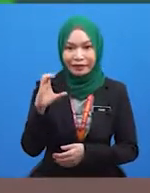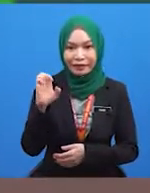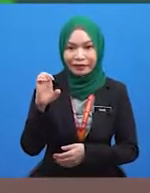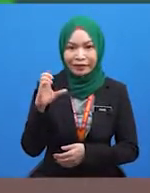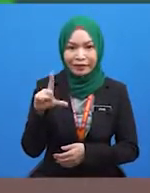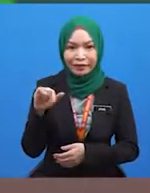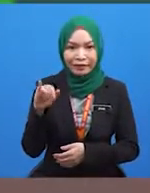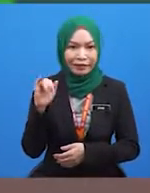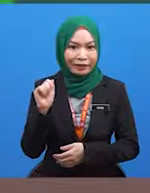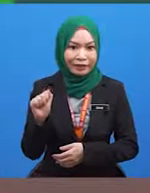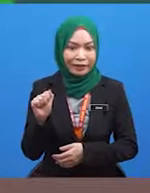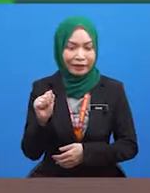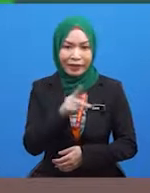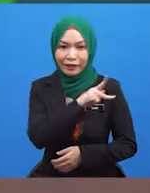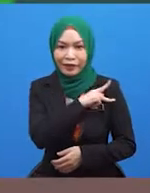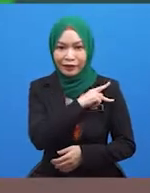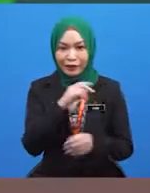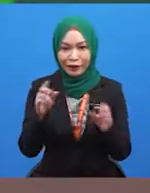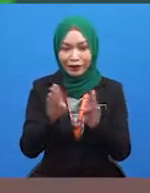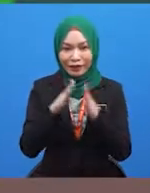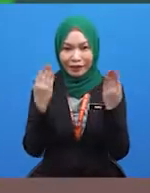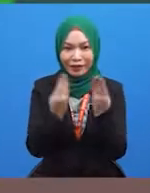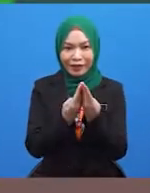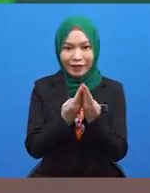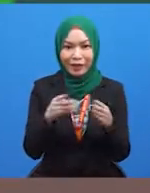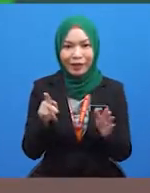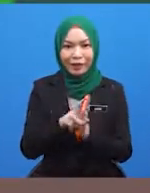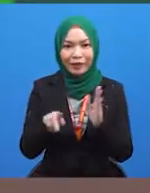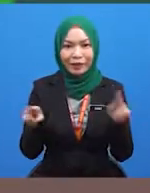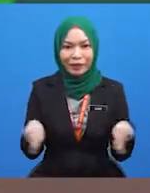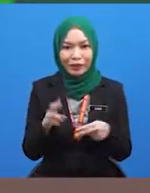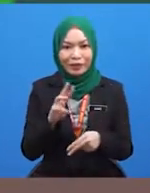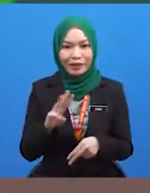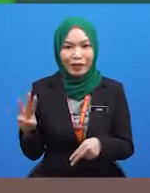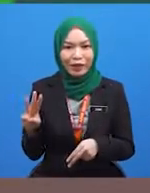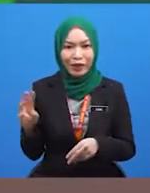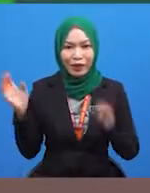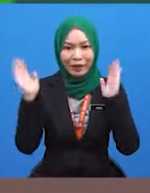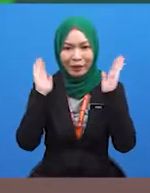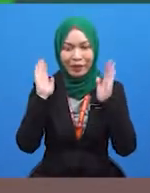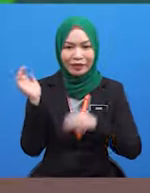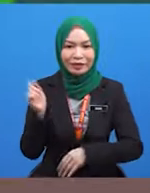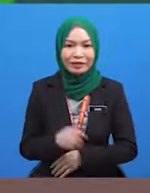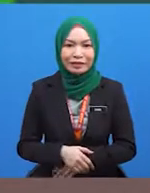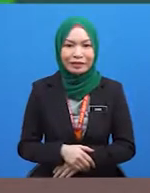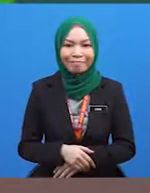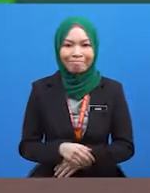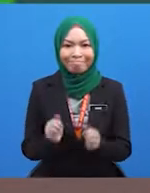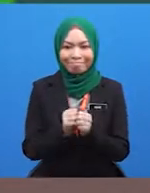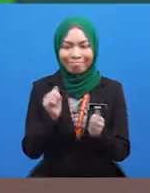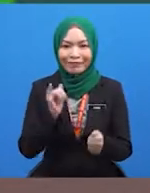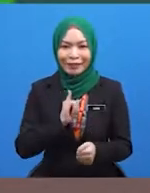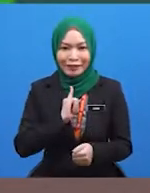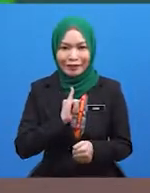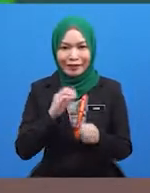Malaysia. Bersama kita pada hari ini ialah Cik Wan. Beliau merupakan konsultan kanan Vision Consulting